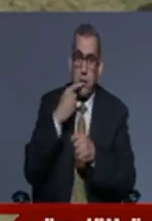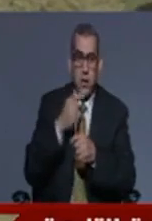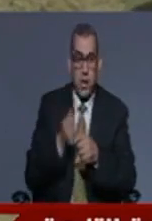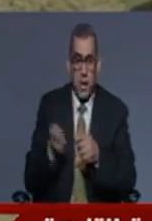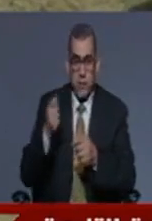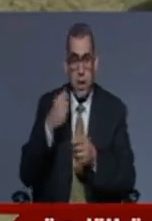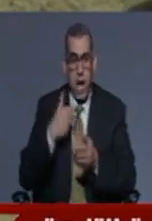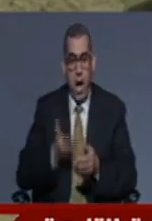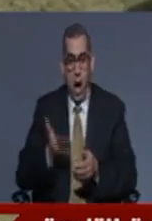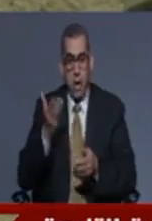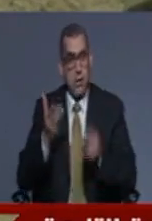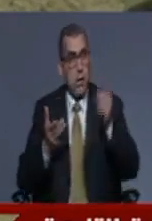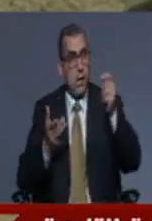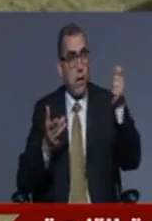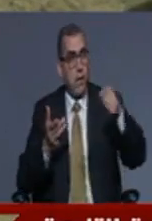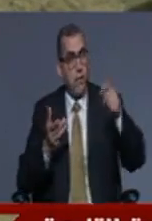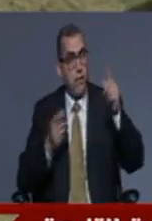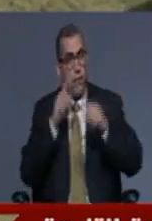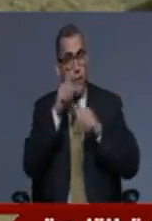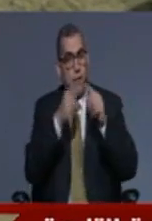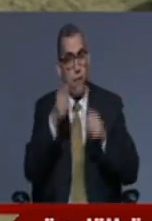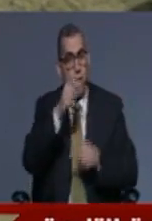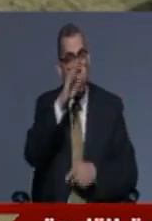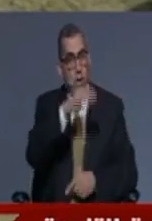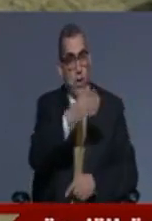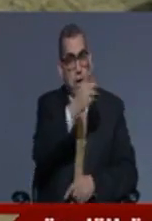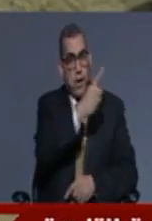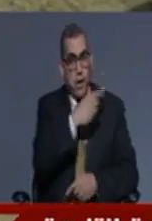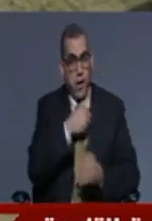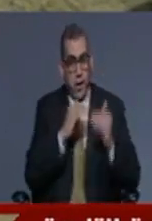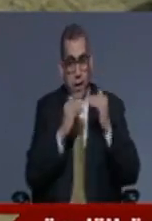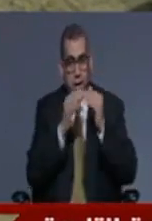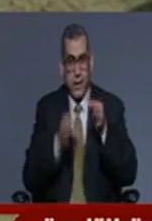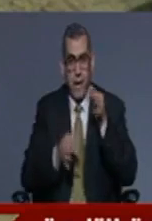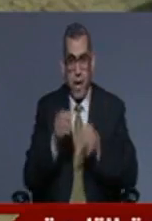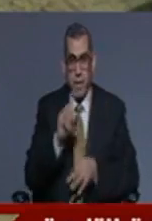اليوم لدينا تراكم ديني